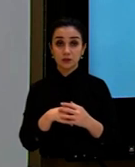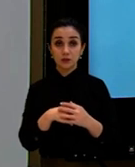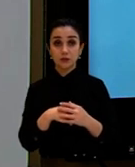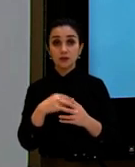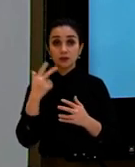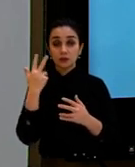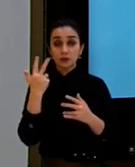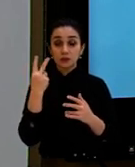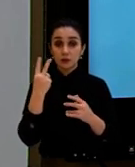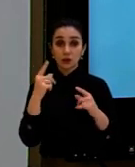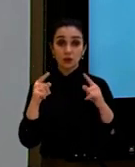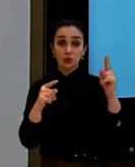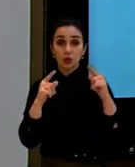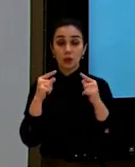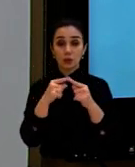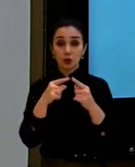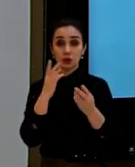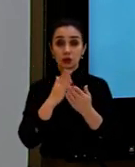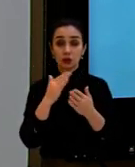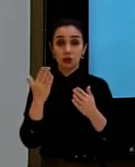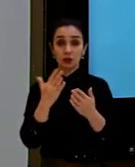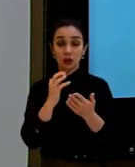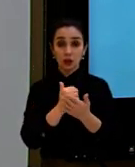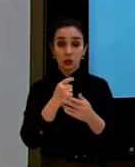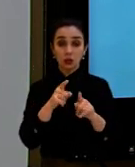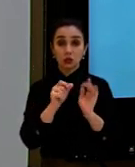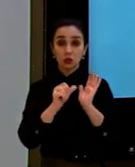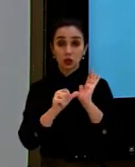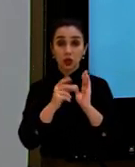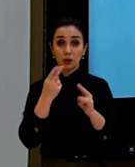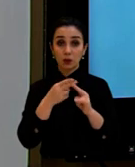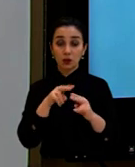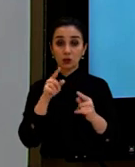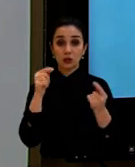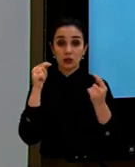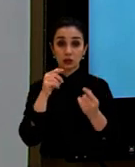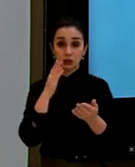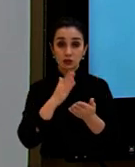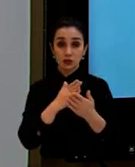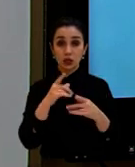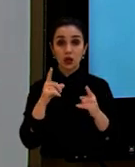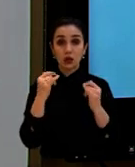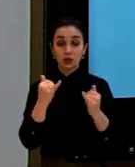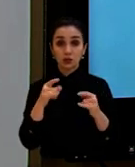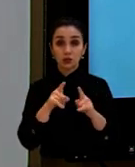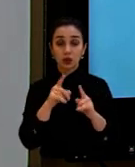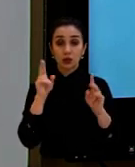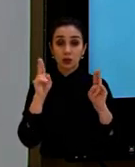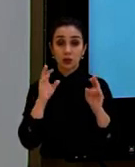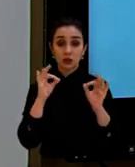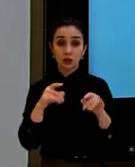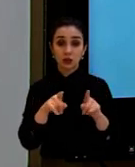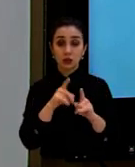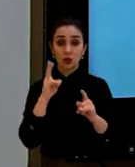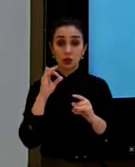Две стороны известны, угол между ними находим 60, потому что соответственные. А теперь по теореме